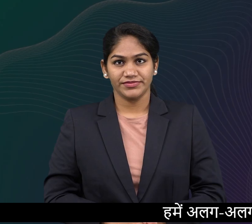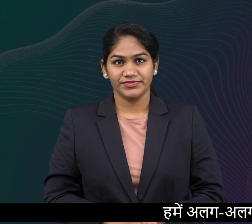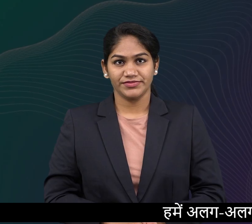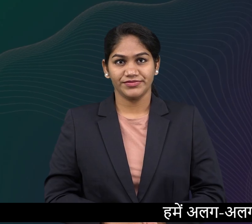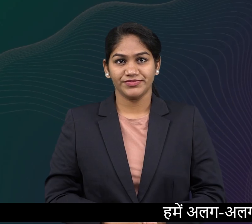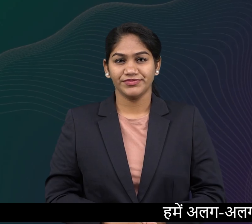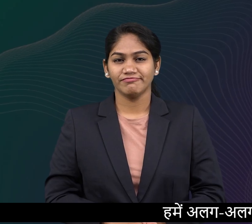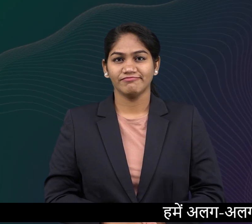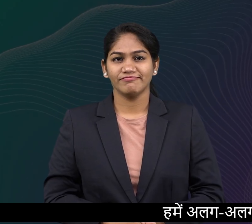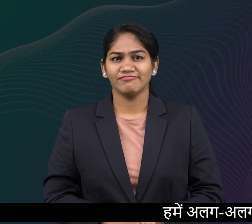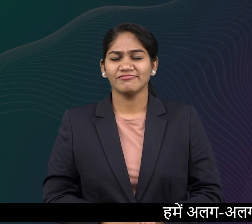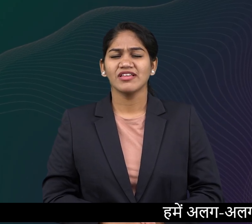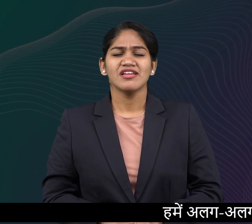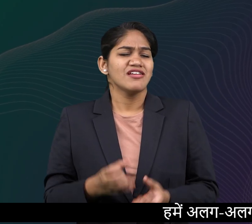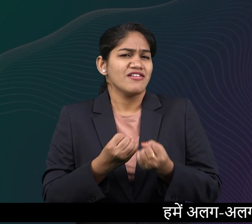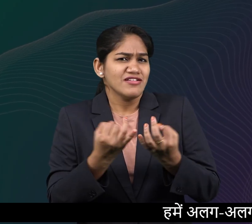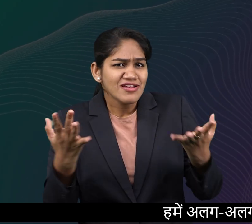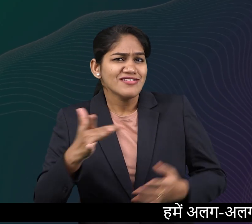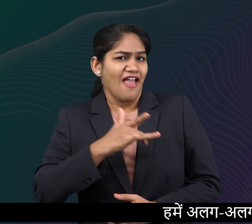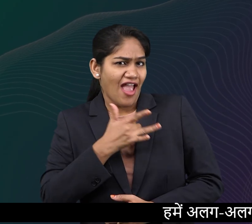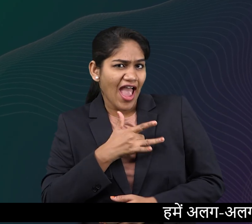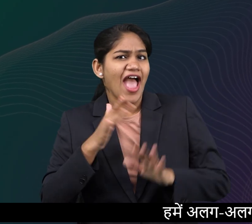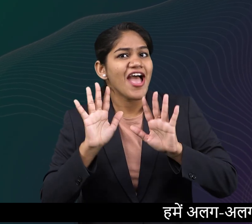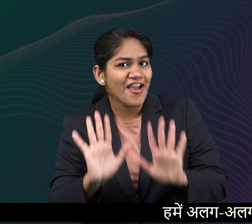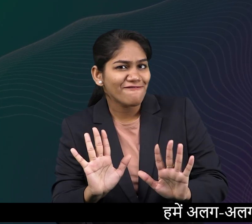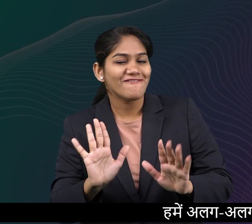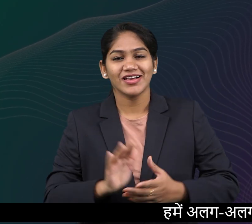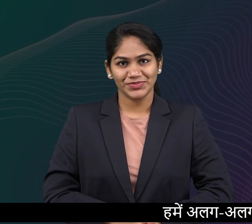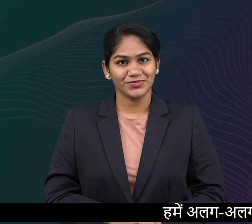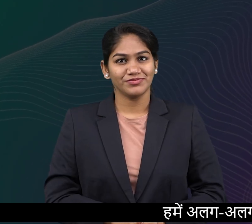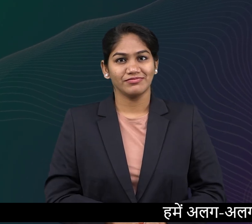हमें अलग अलग भावनाएं होती है, जैसे खुशी,